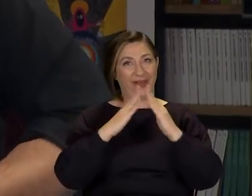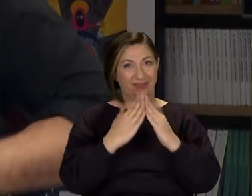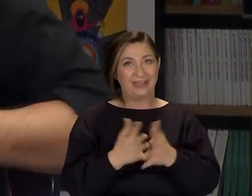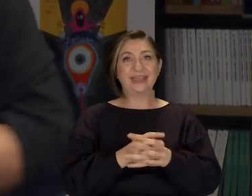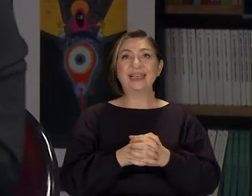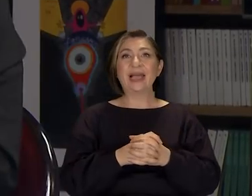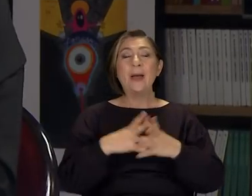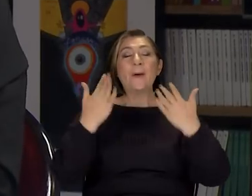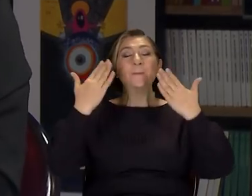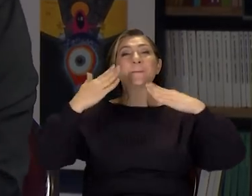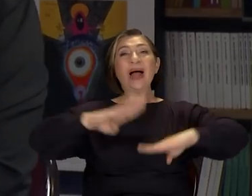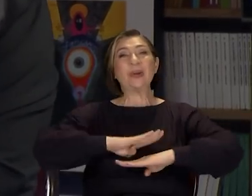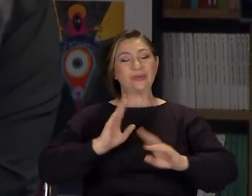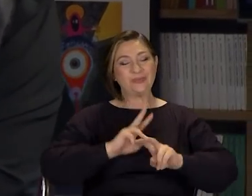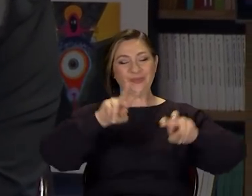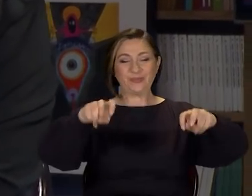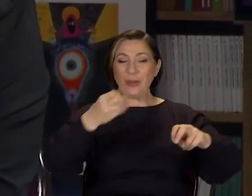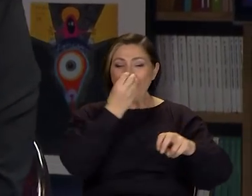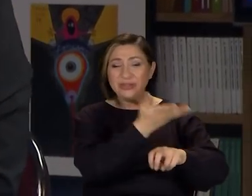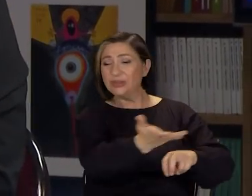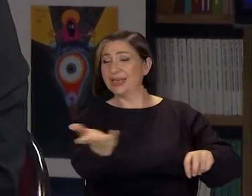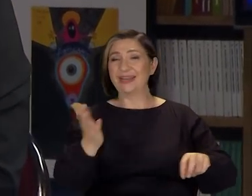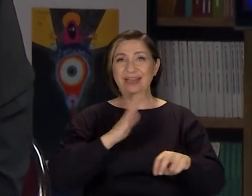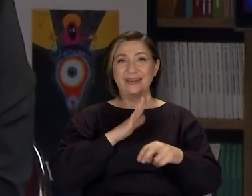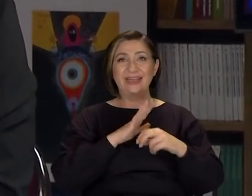Böyle balkona çıktık ve önde de bahçe var.